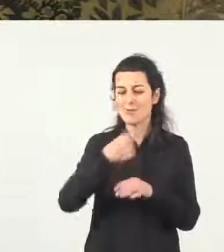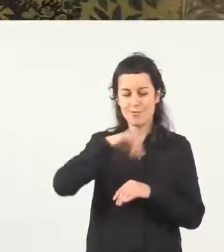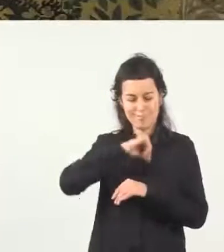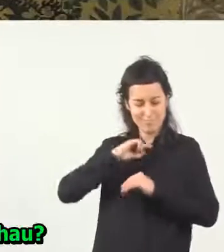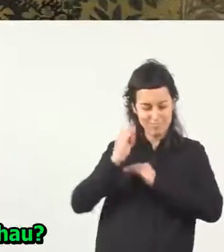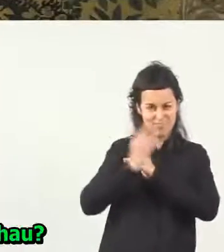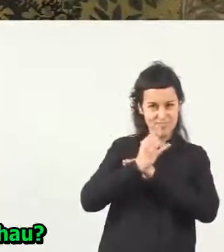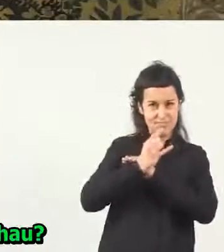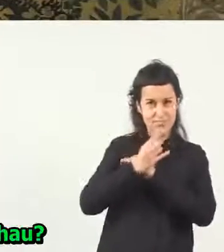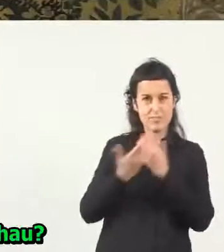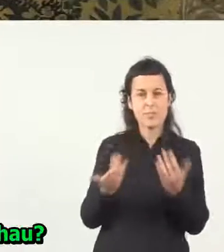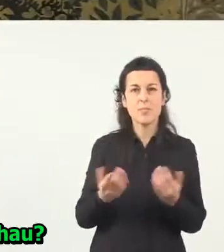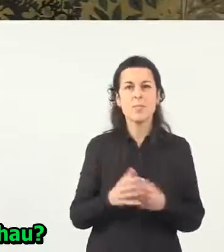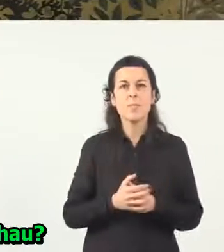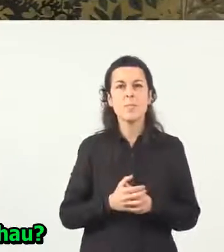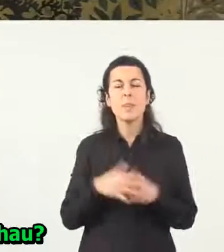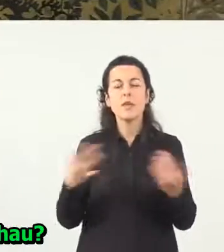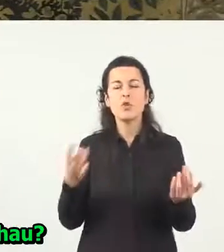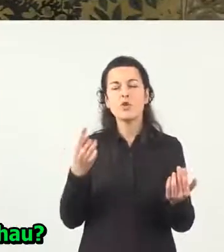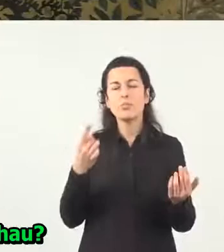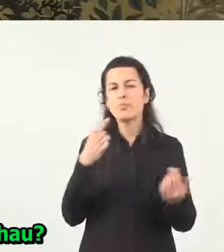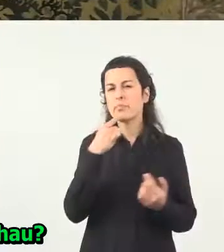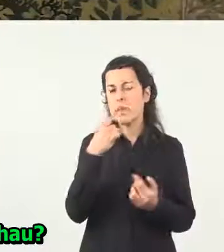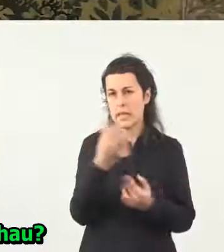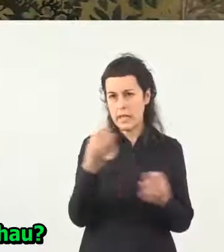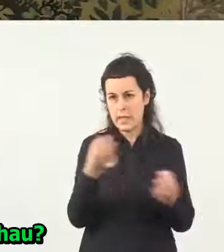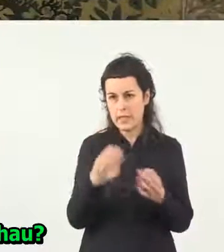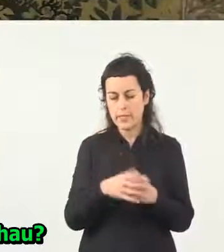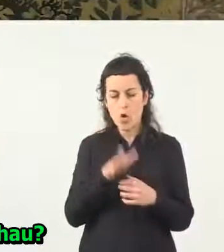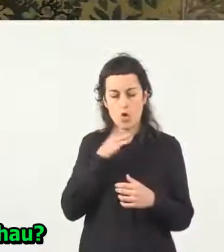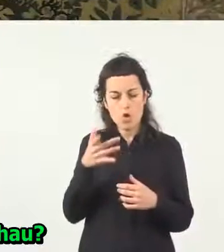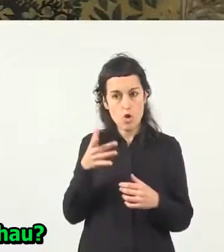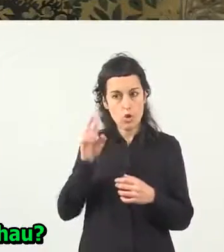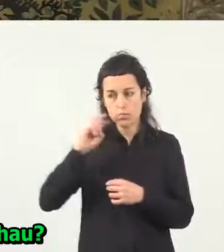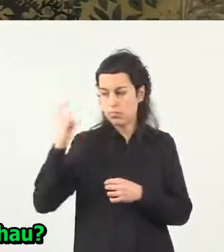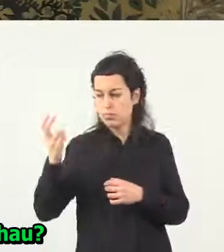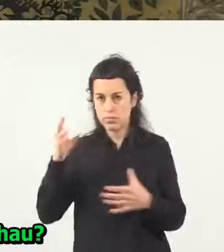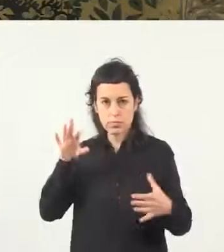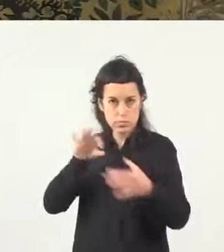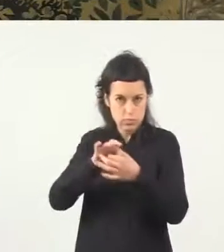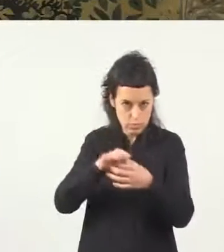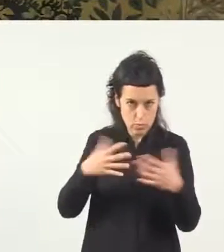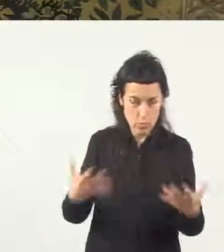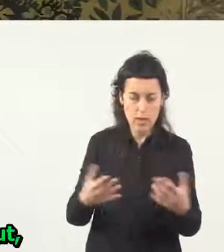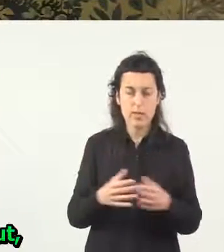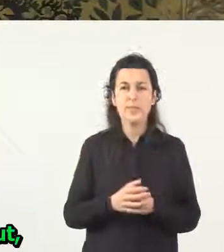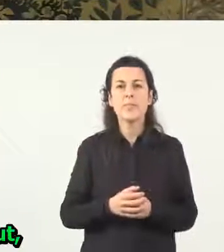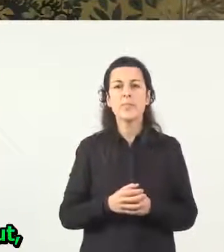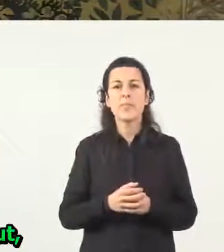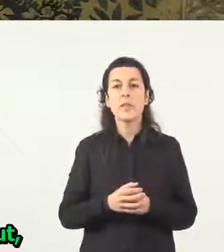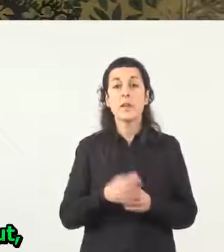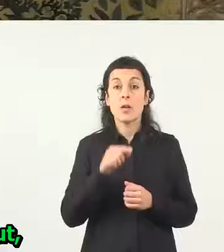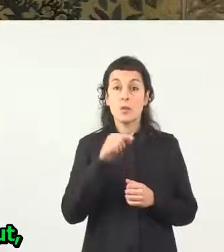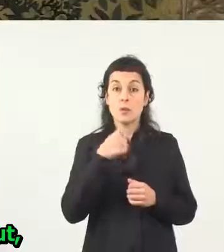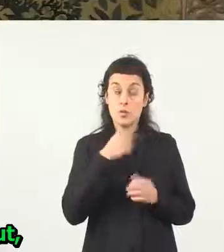gara, ez da? Orduan, bueno. Orduan, zer esaten nuen, edo zerekin lotu nahi du ja azkenengo parte hau. Nik